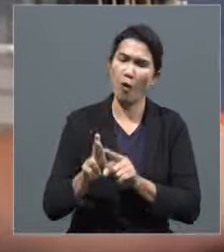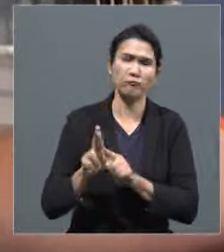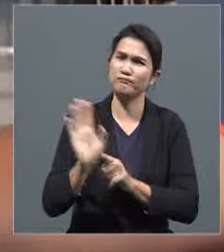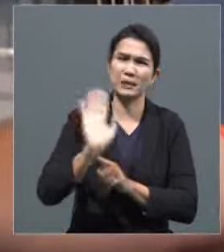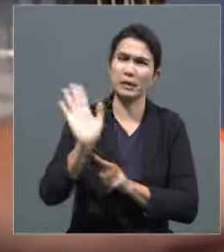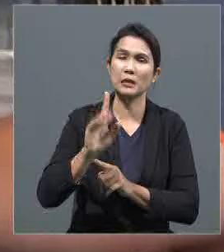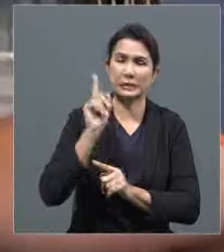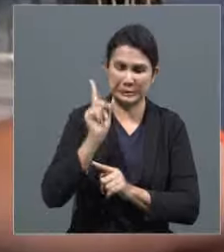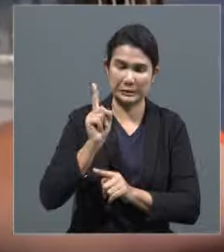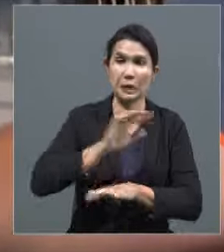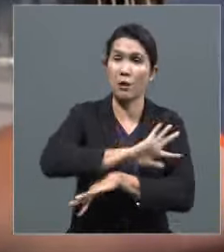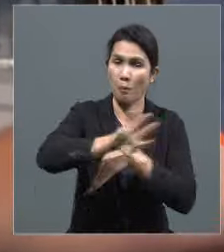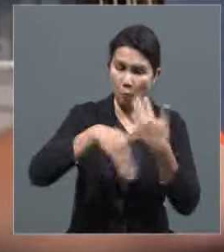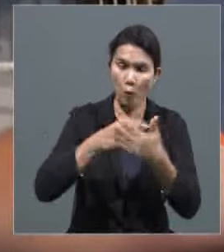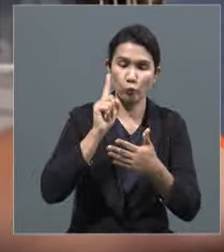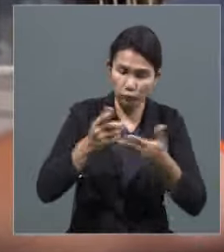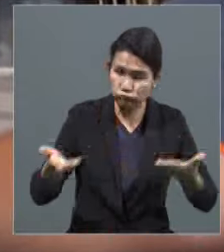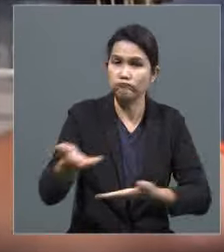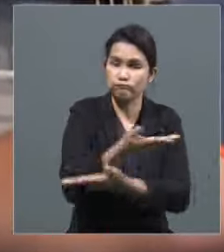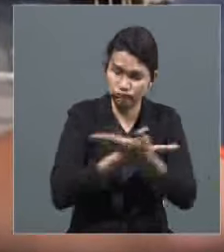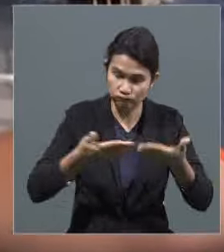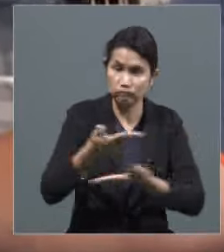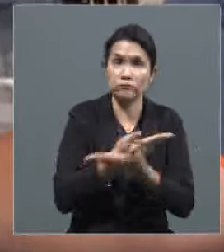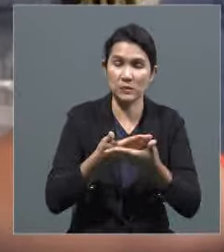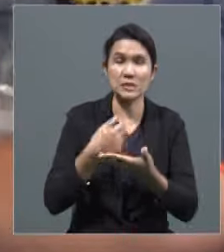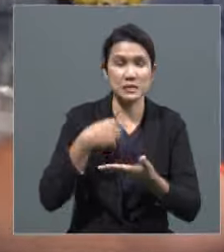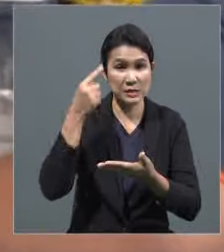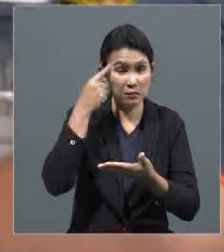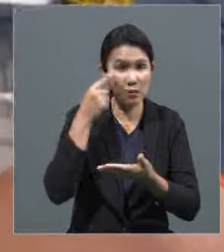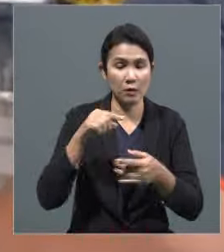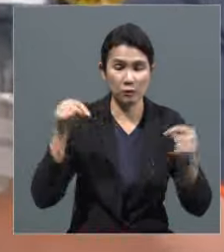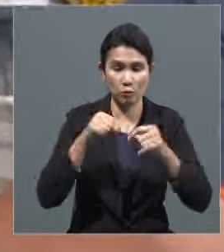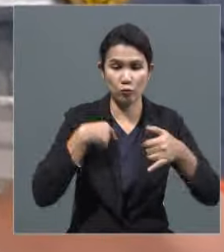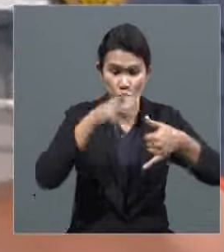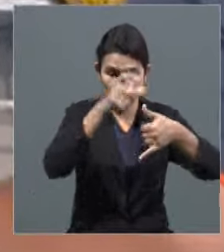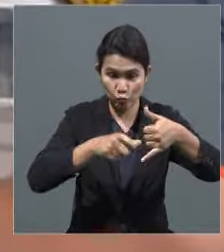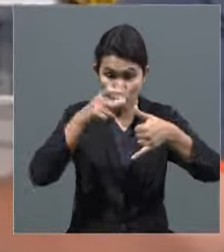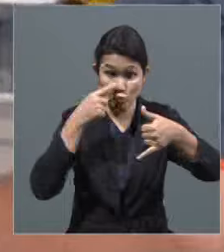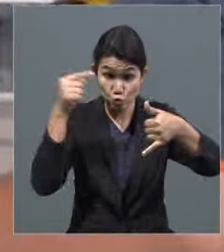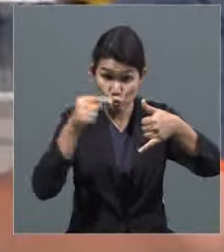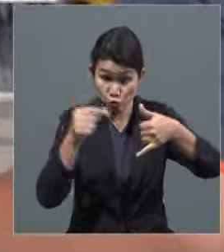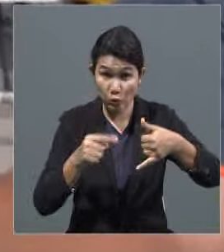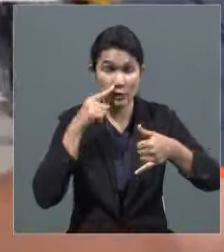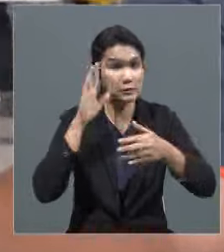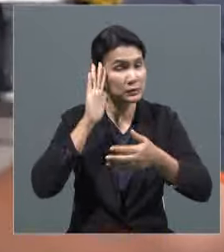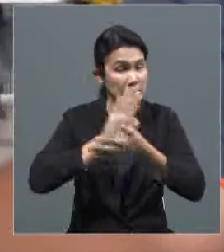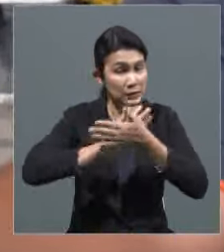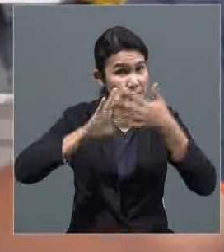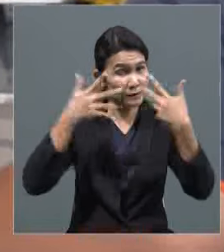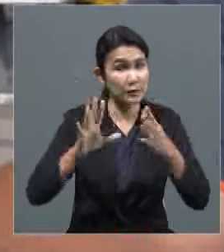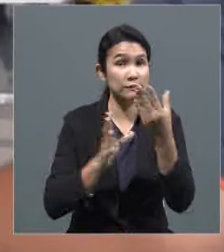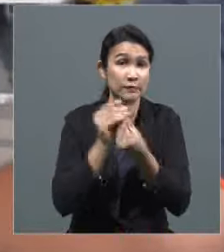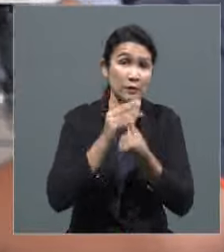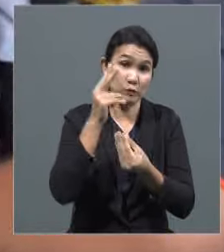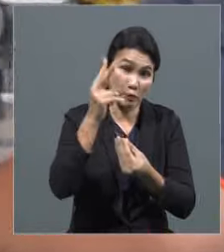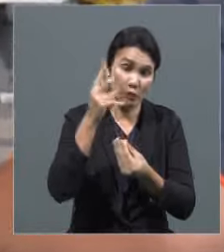ดเนี่ยอยู่ในหมวดที่จะต้องมีการพิจารณาก็คาดว่าการตรวจสอบคุณสมบัติก็จะแล้วเสร็จภายใน2สัปดาห์หรืออาจเร็วขึ้นม